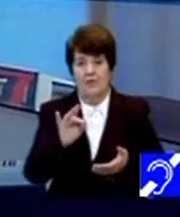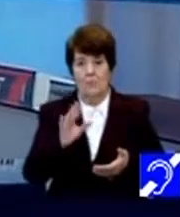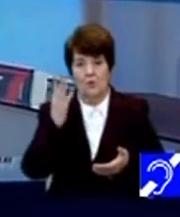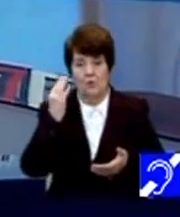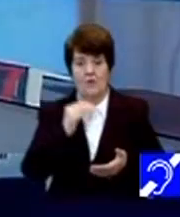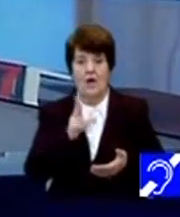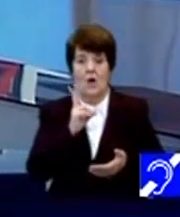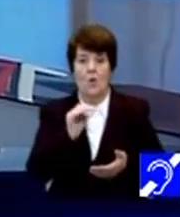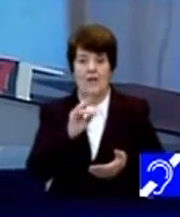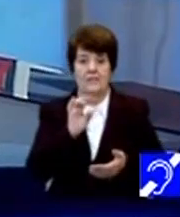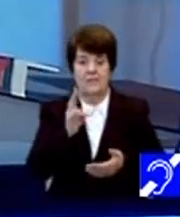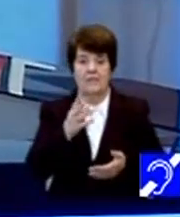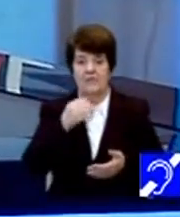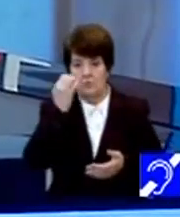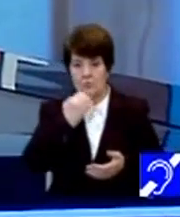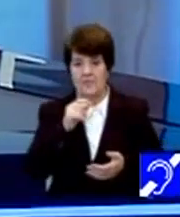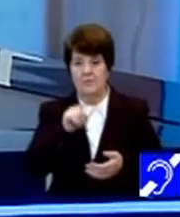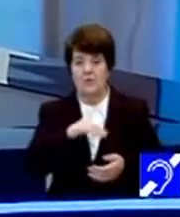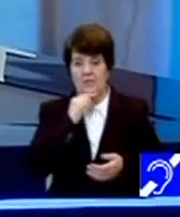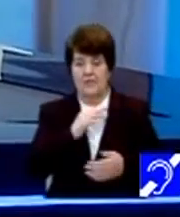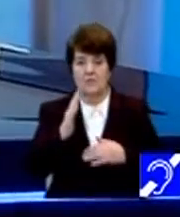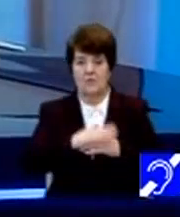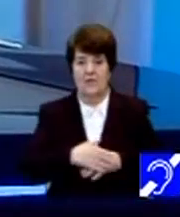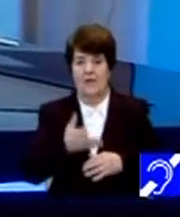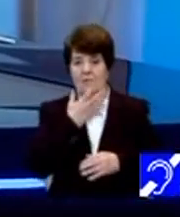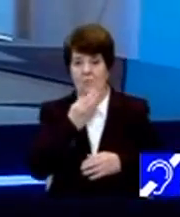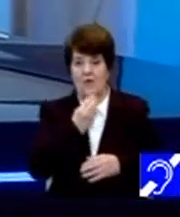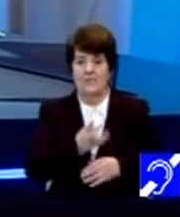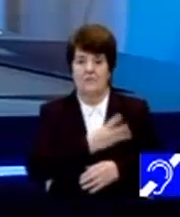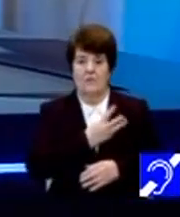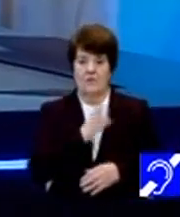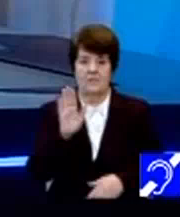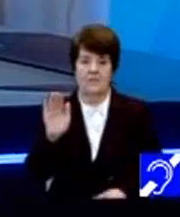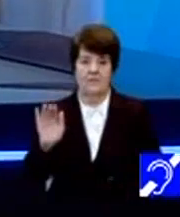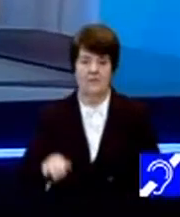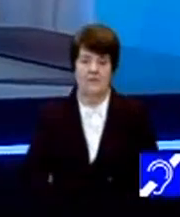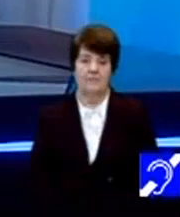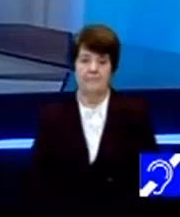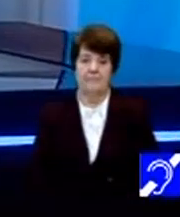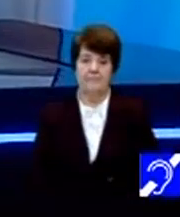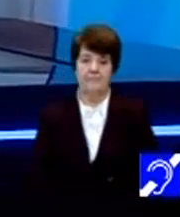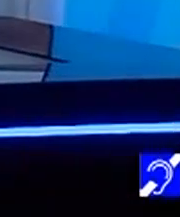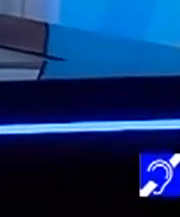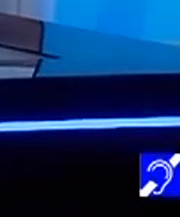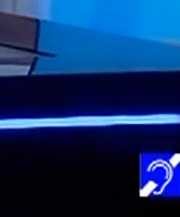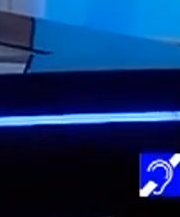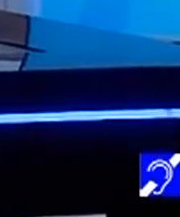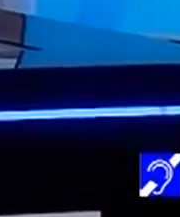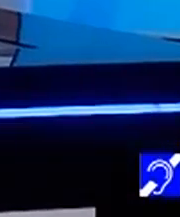TVR Moldova. Sunt Victoria Colesnic și vă mulțumesc pentru atenție. O seară cât mai frumoasă vă doresc. La revedere!